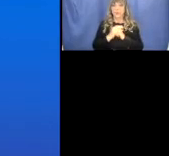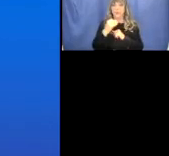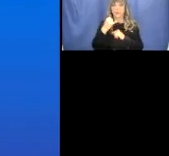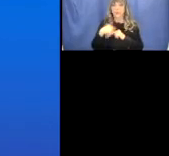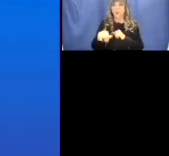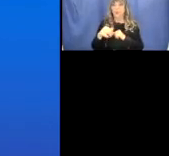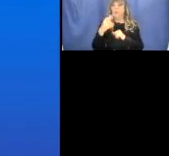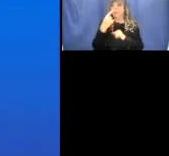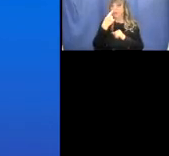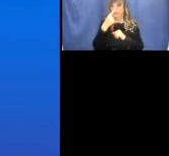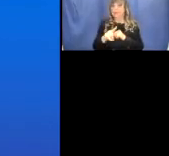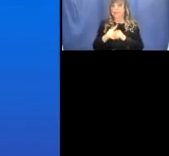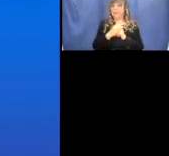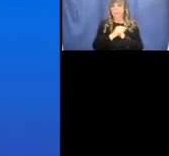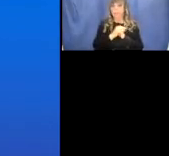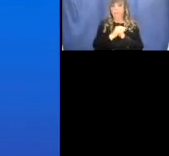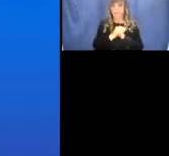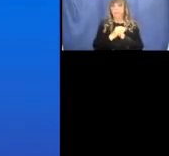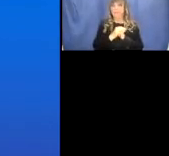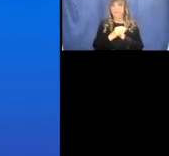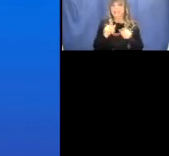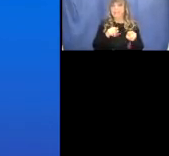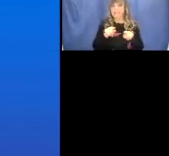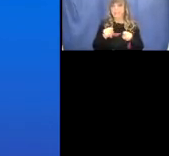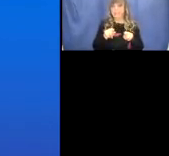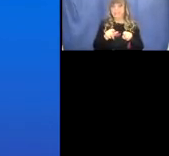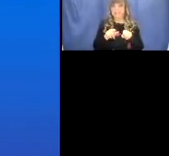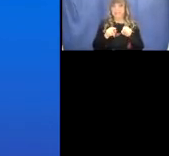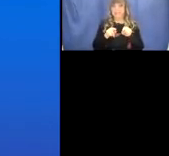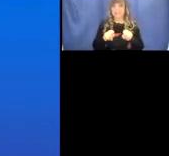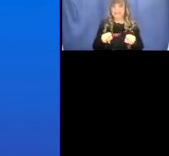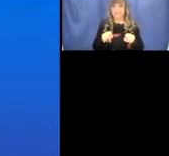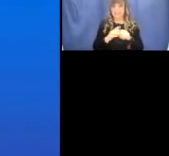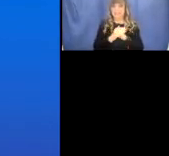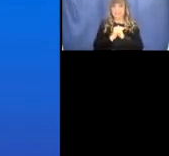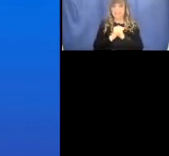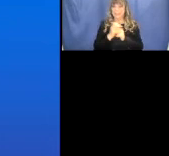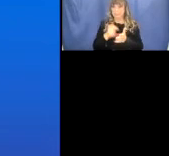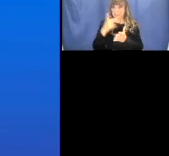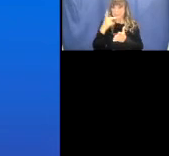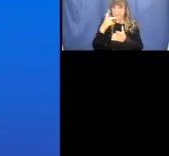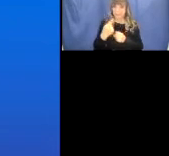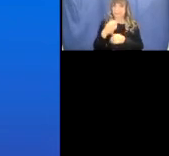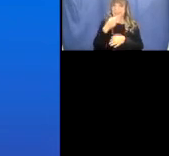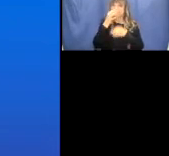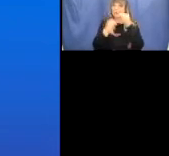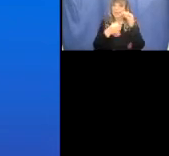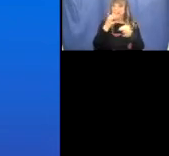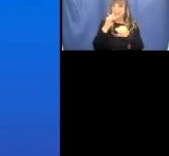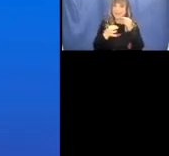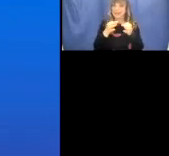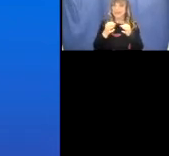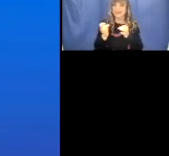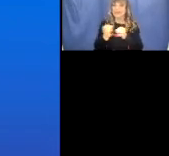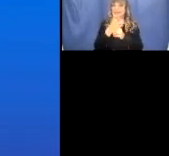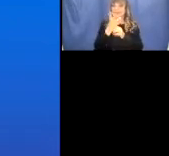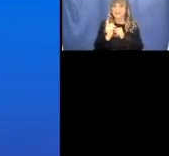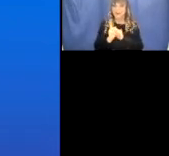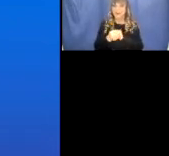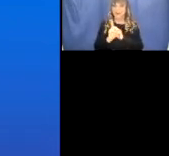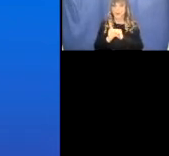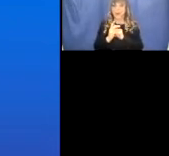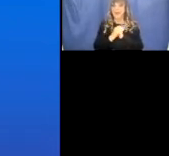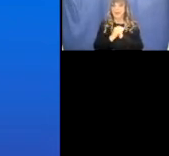di elemento di simmetria importante per descrivere appunto i cristalli è